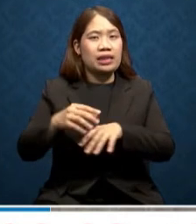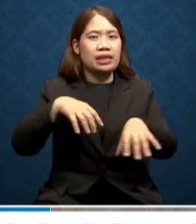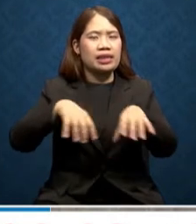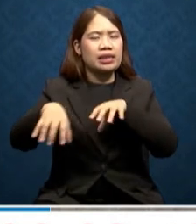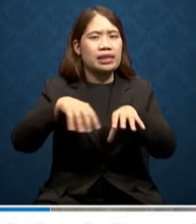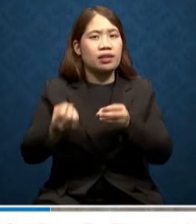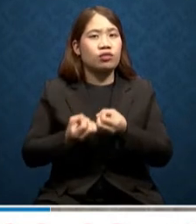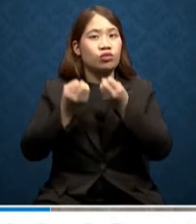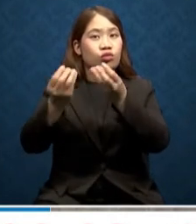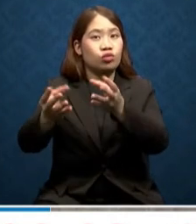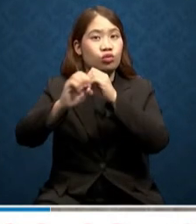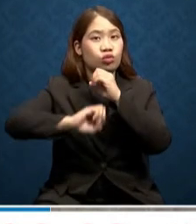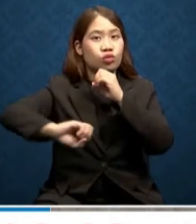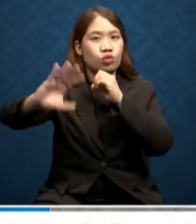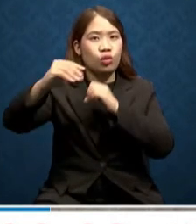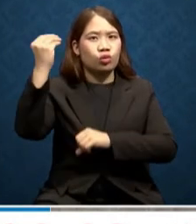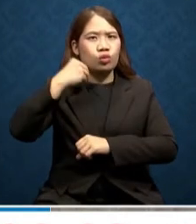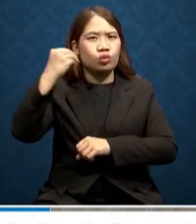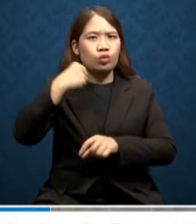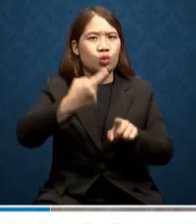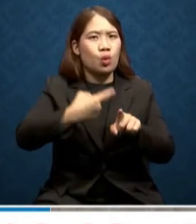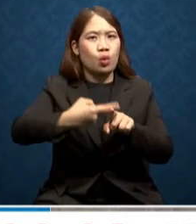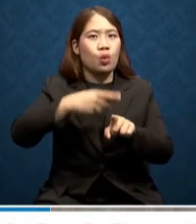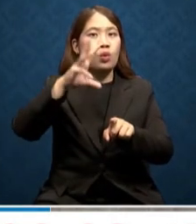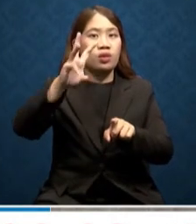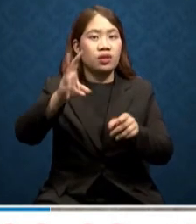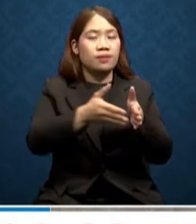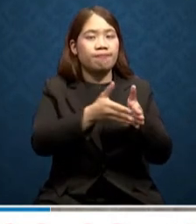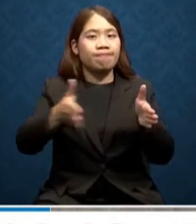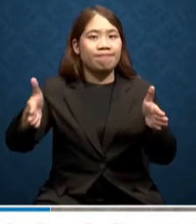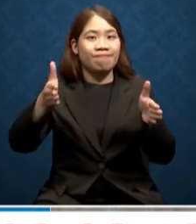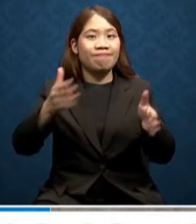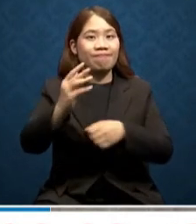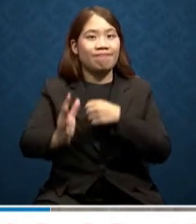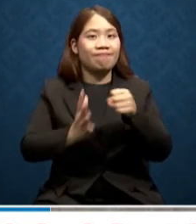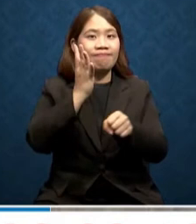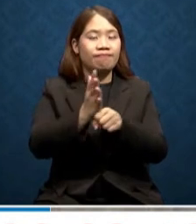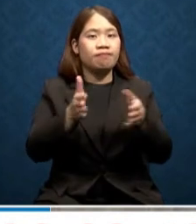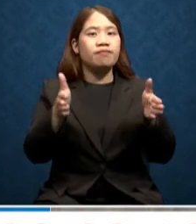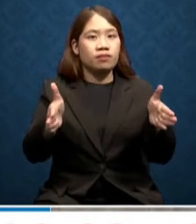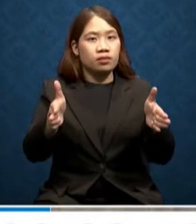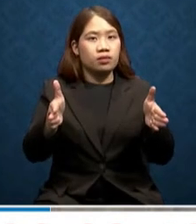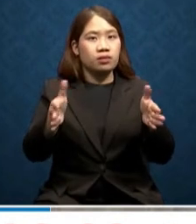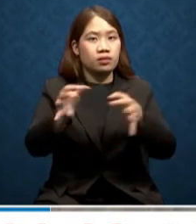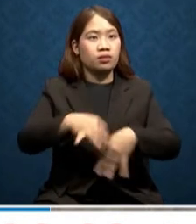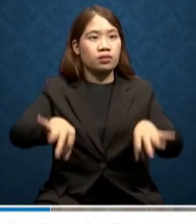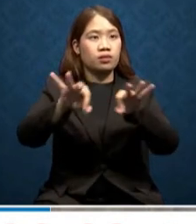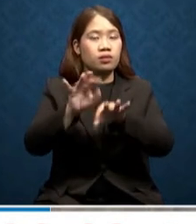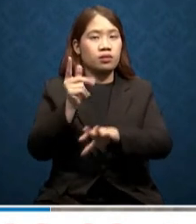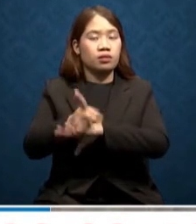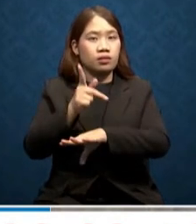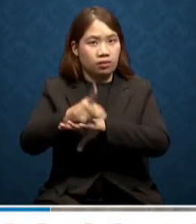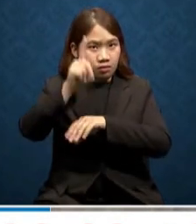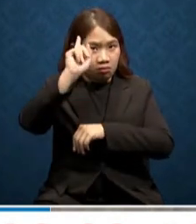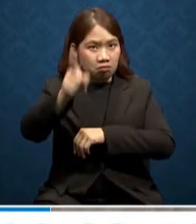กสทชเนี่ยทุก 6เดือนนะฮะเป็นระยะเวลา 5ปีทางช่องทางนะครับโดยเฉพาะช่องทางสื่อออนไลน์ด้วยนะฮะให้